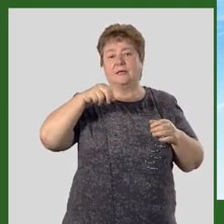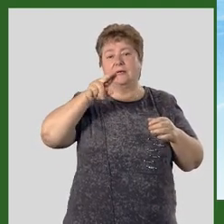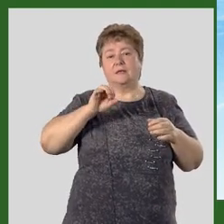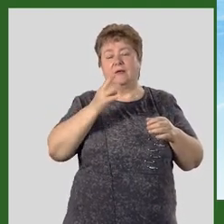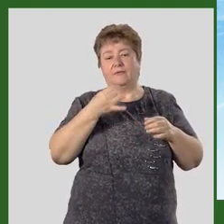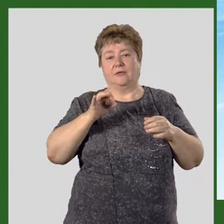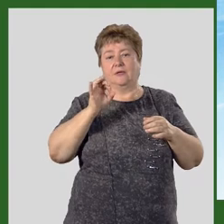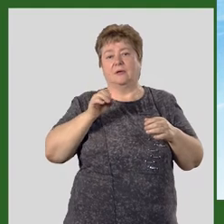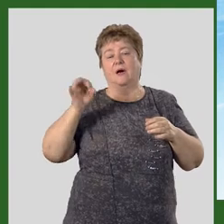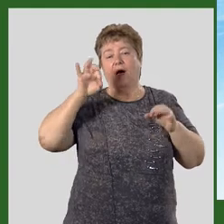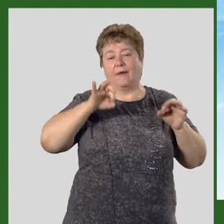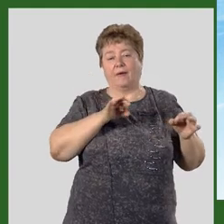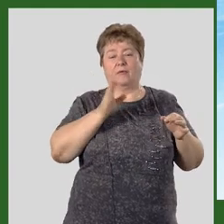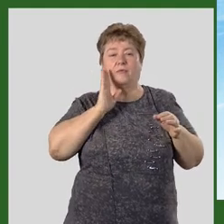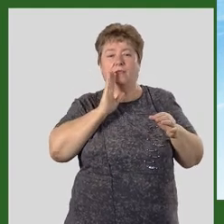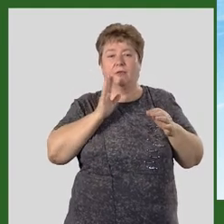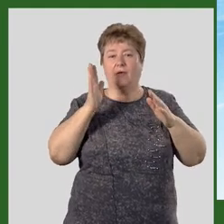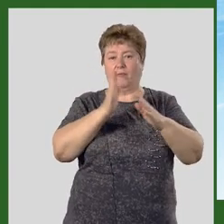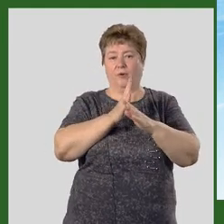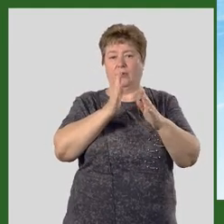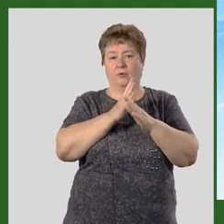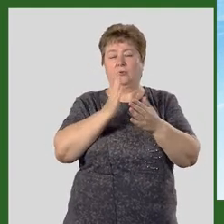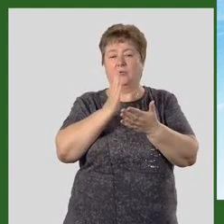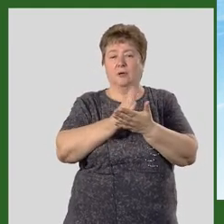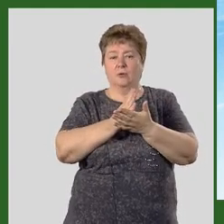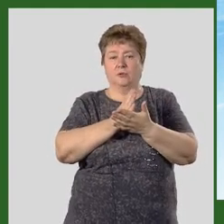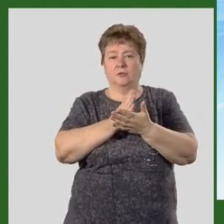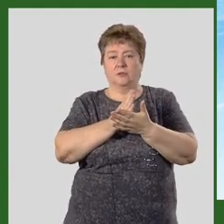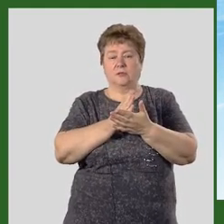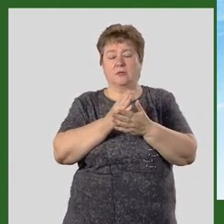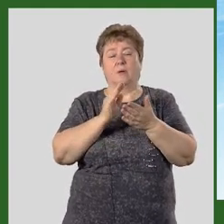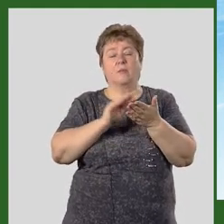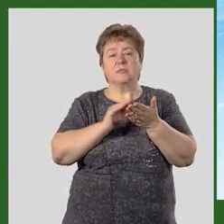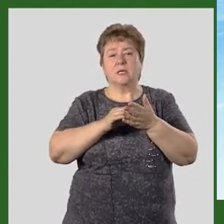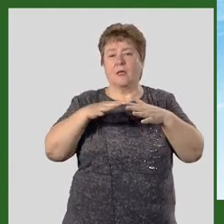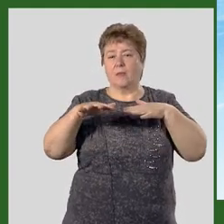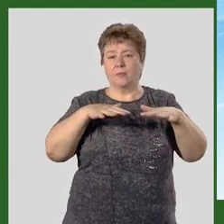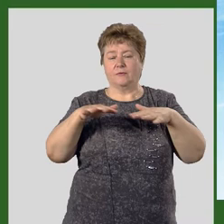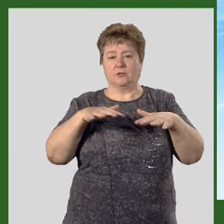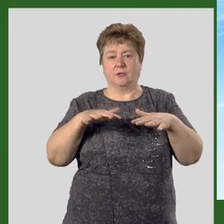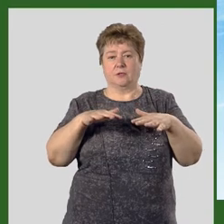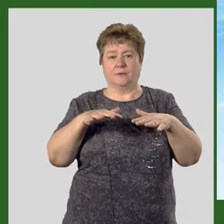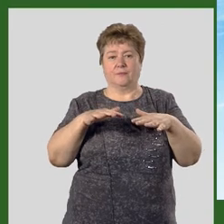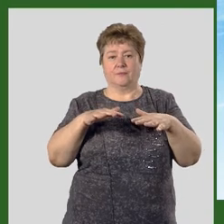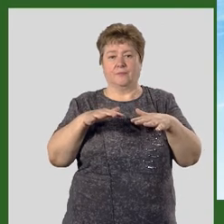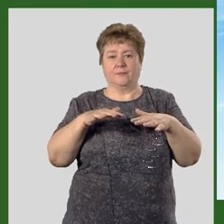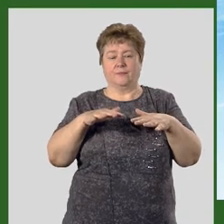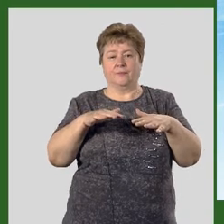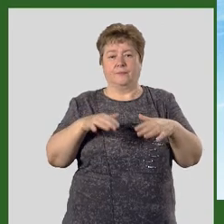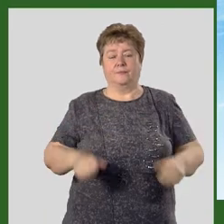Ледовитый. Вода в природе находится в непрерывном движении.